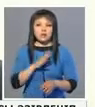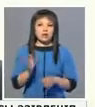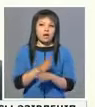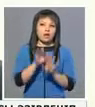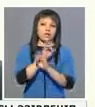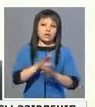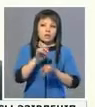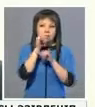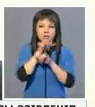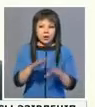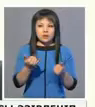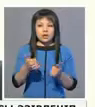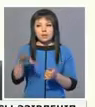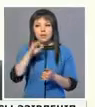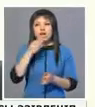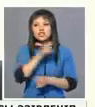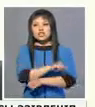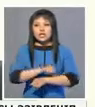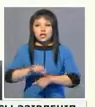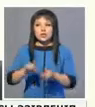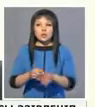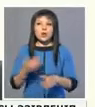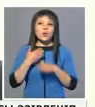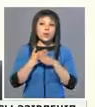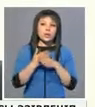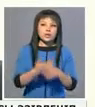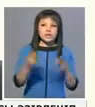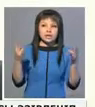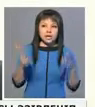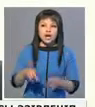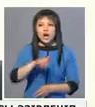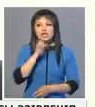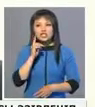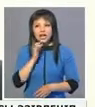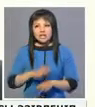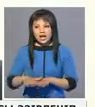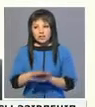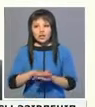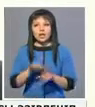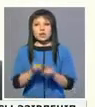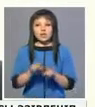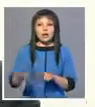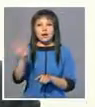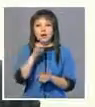шетел эксперттері керек, шетелдің көмегі керек. Әрине ол жастарымызды сол салаға ынталандыруымыз керек.